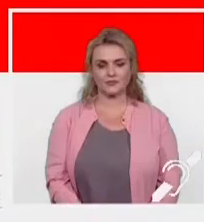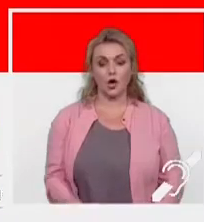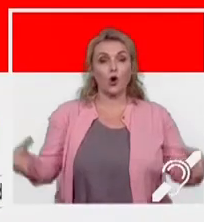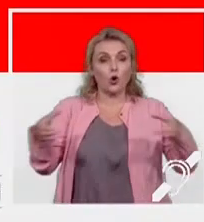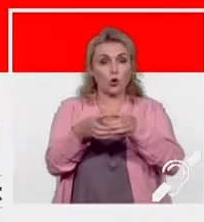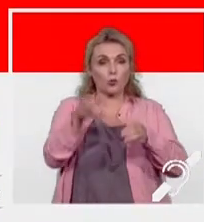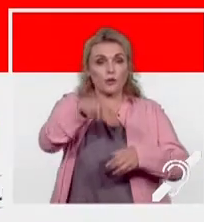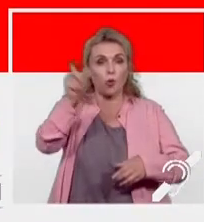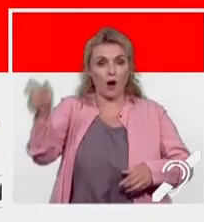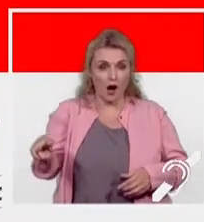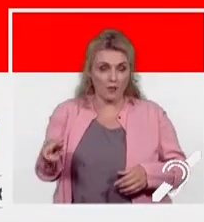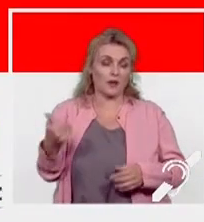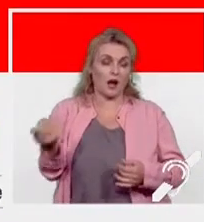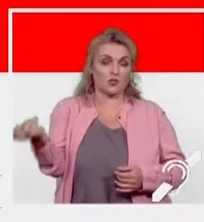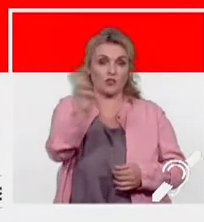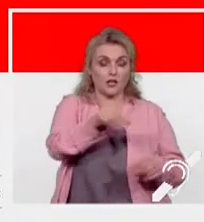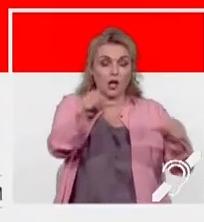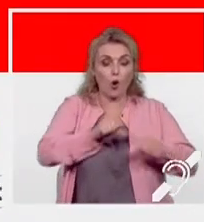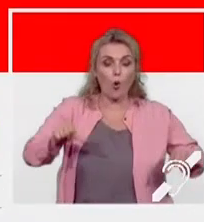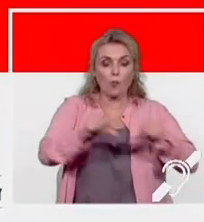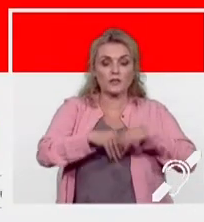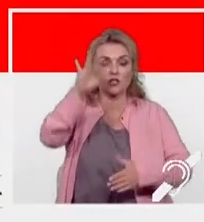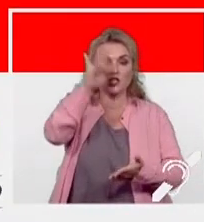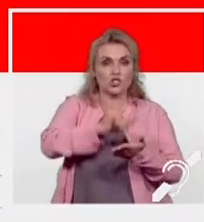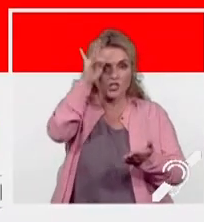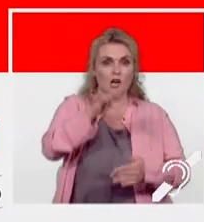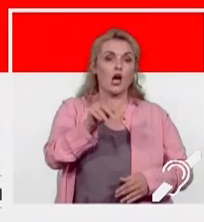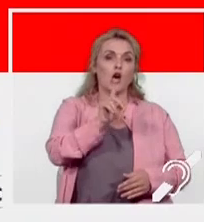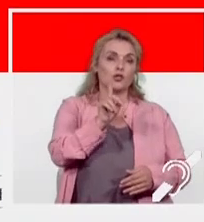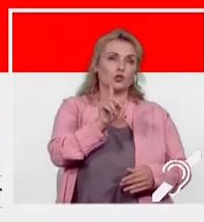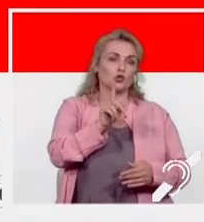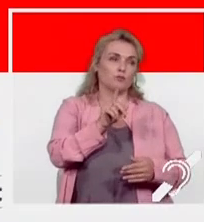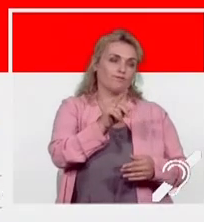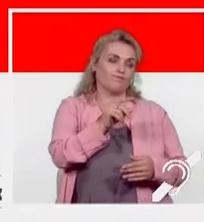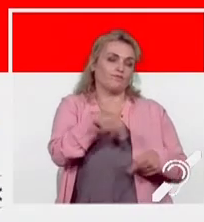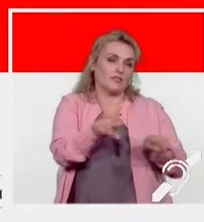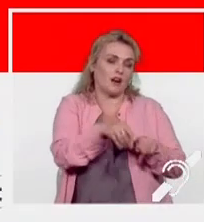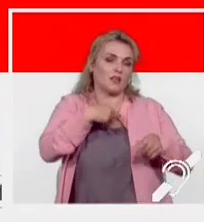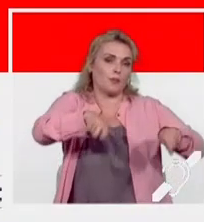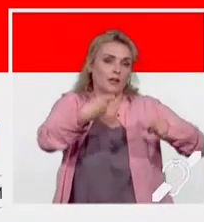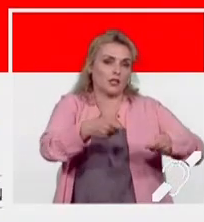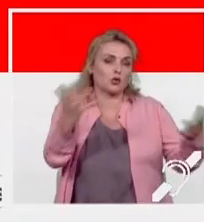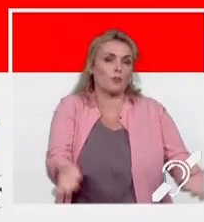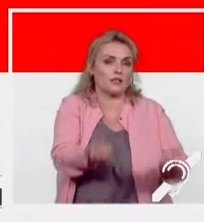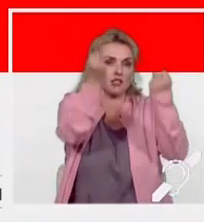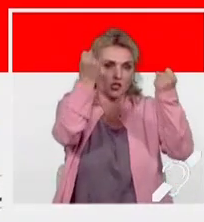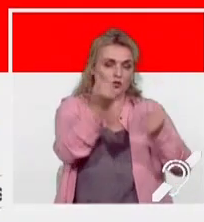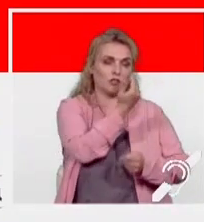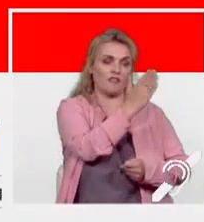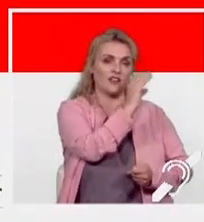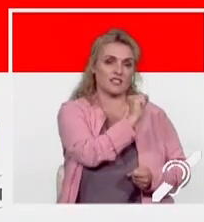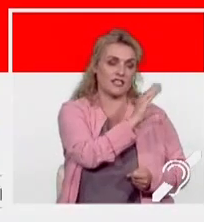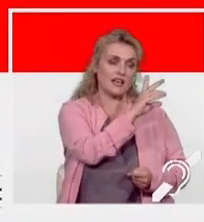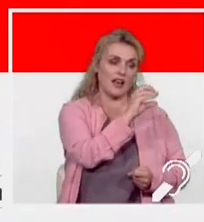Un grup cetățenesc de inițiativă a depus astăzi la CEC actele pentru susținerea lui Vasile Bolea în vederea înregistrării sale în